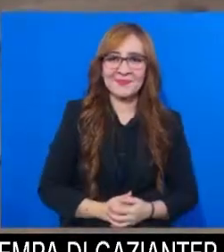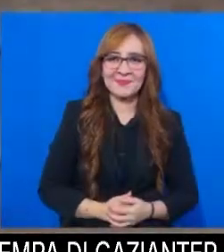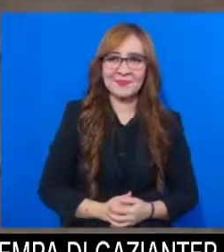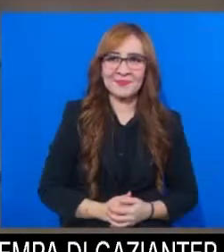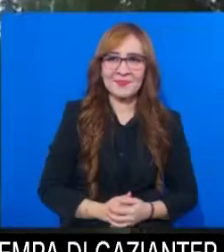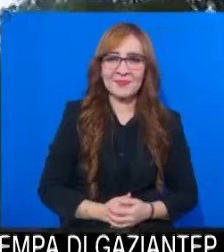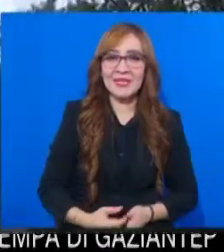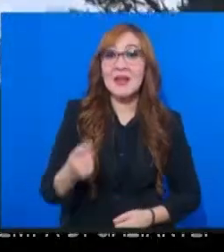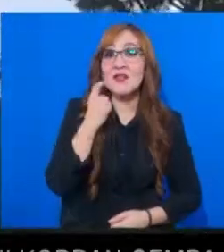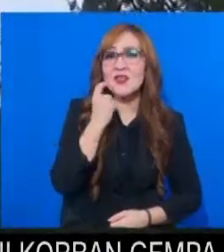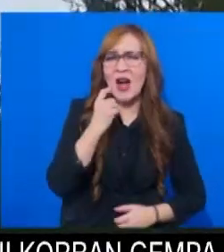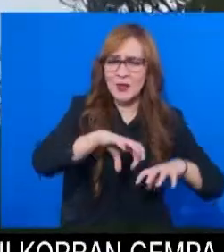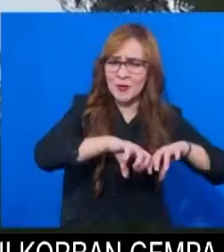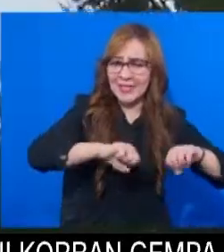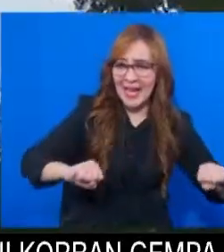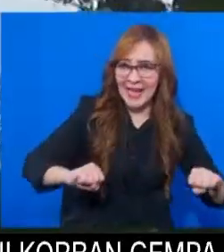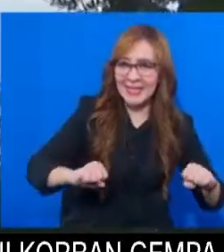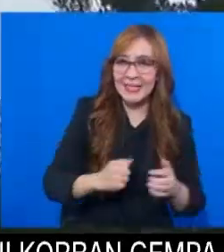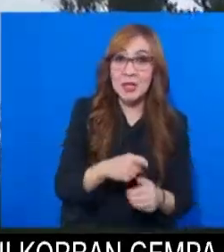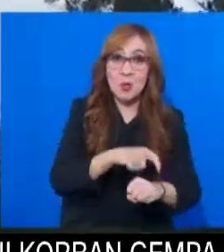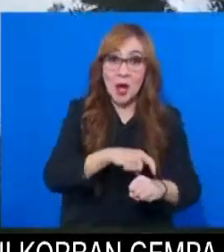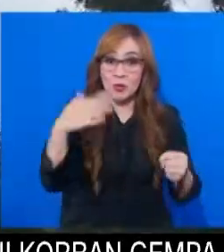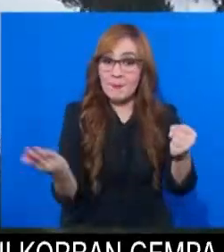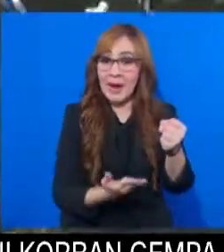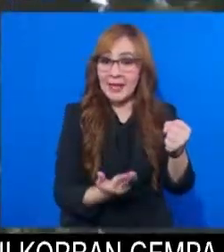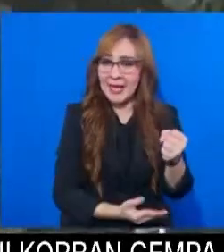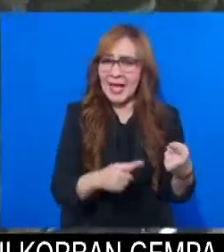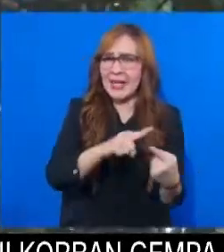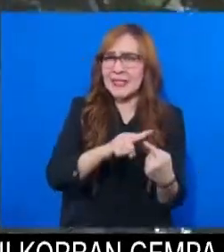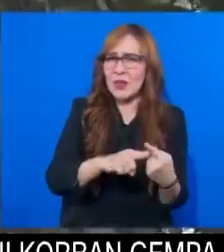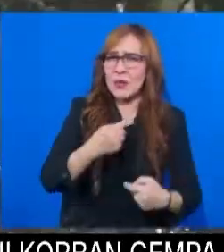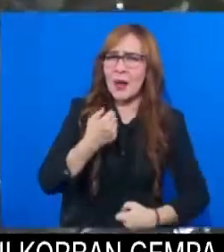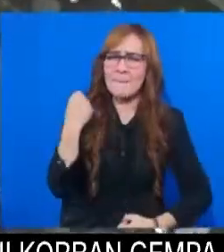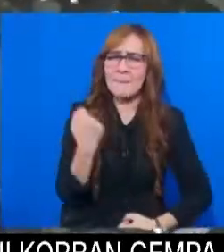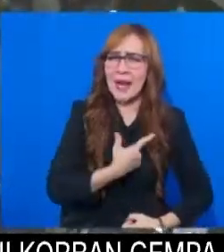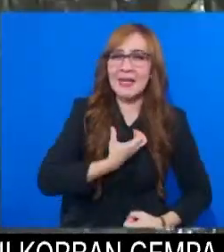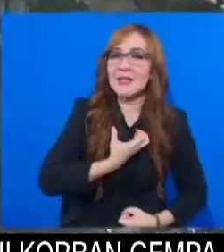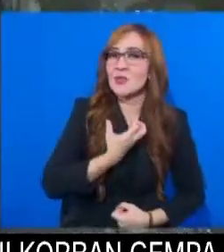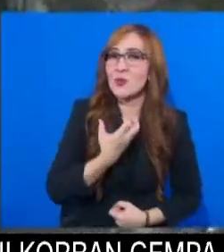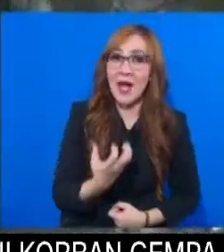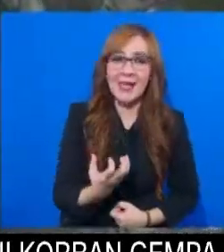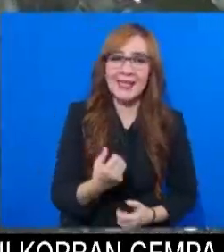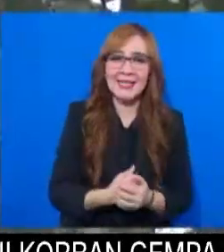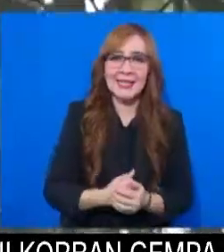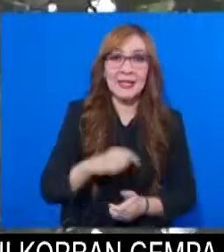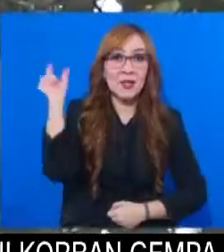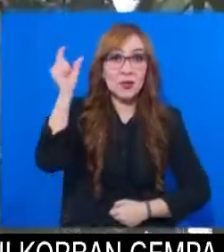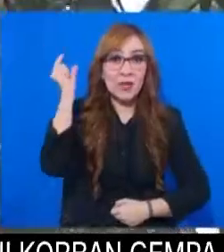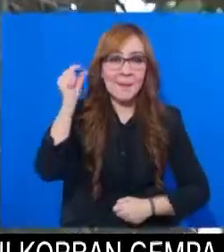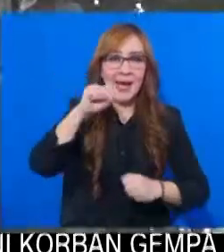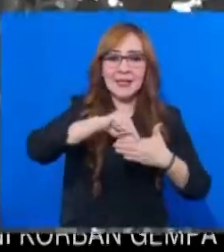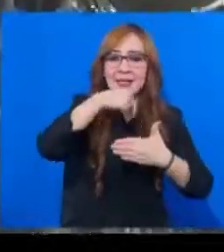Bicara soal durian, di masa panen ada salah satu jenis durian yang jadi buruan warga, terutama di kawasan lereng Gunung Semeru,